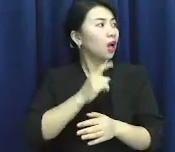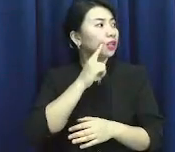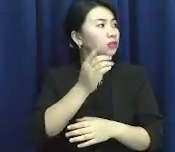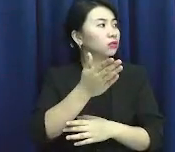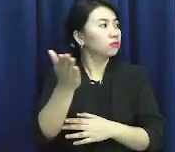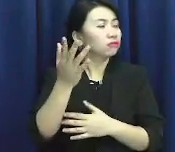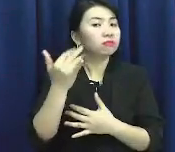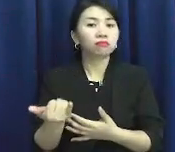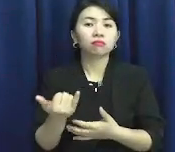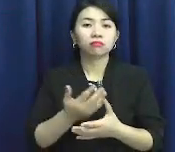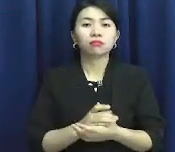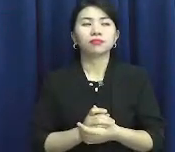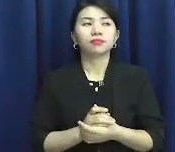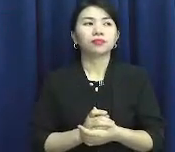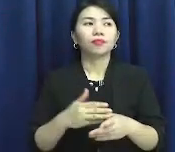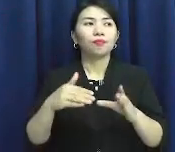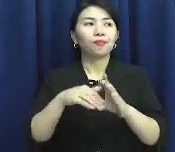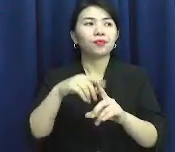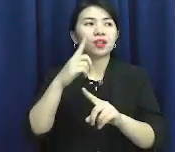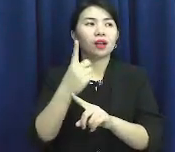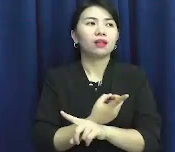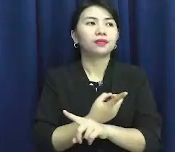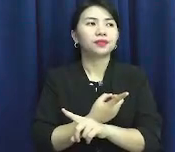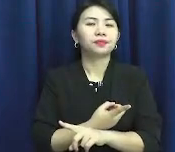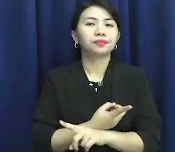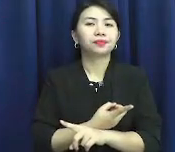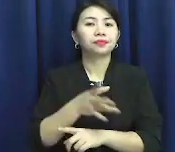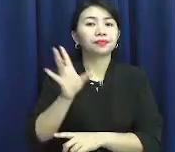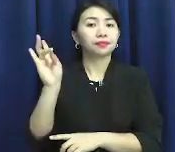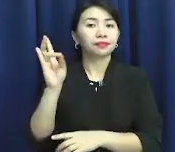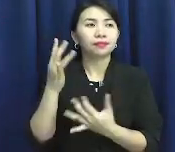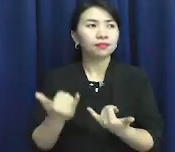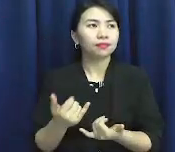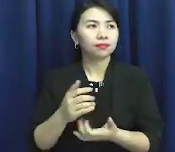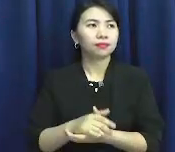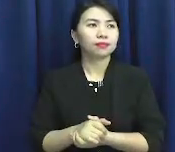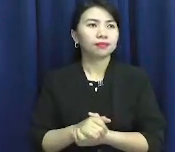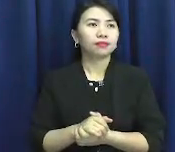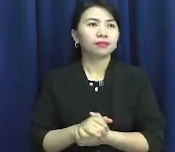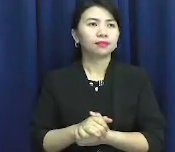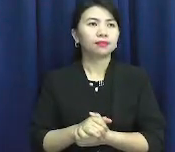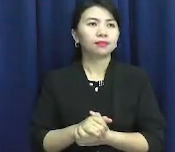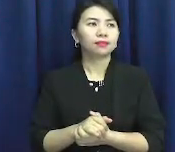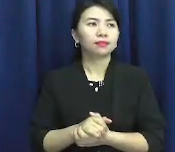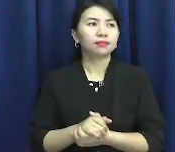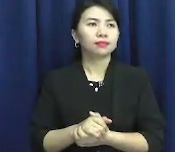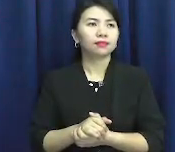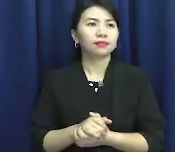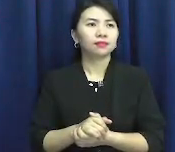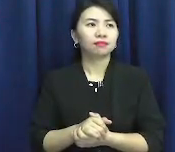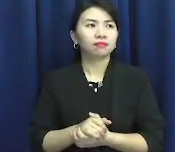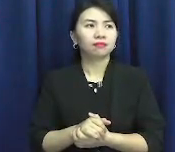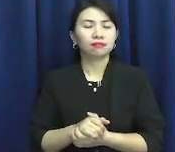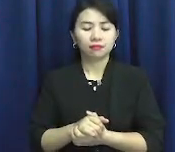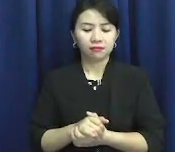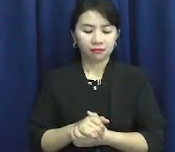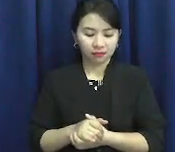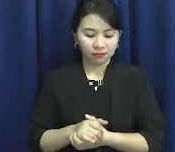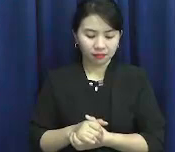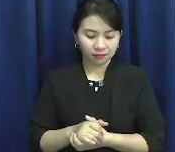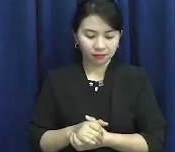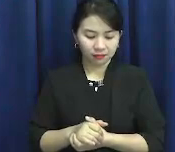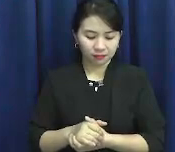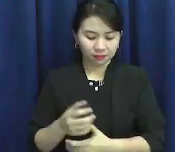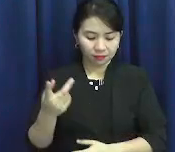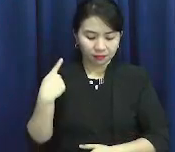lang, ano na tayo? Nasa December, ano na tayo? December 7 na tayo kanina. You see? Napakaganda ng ating new